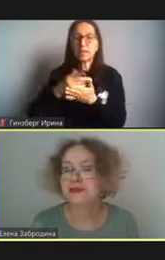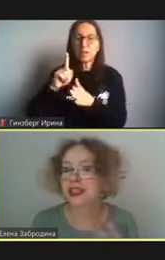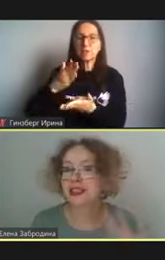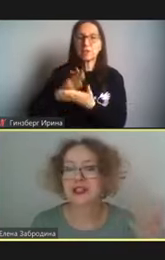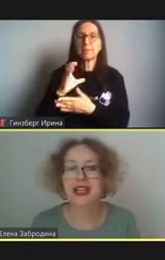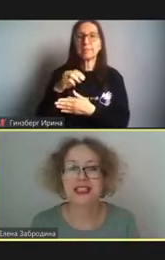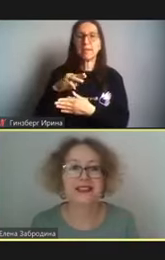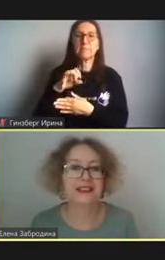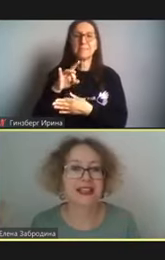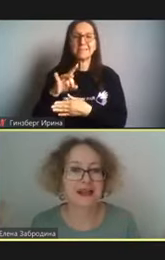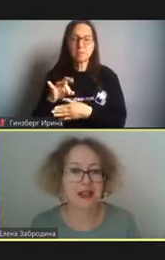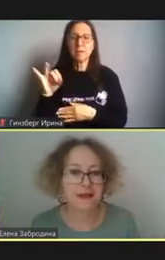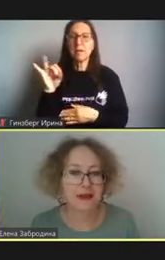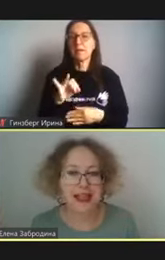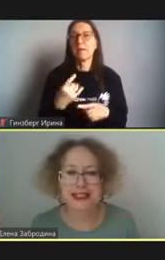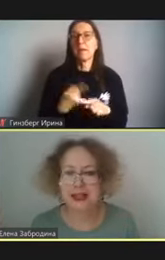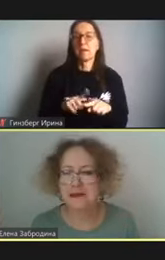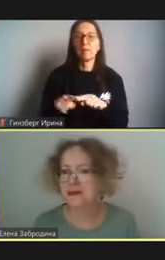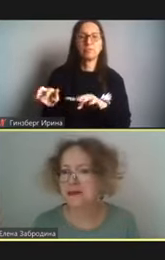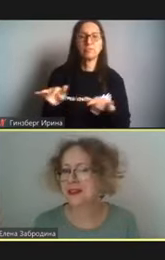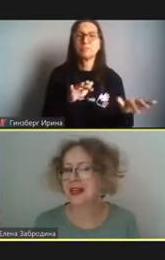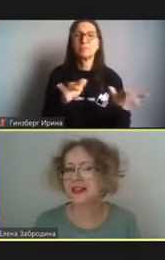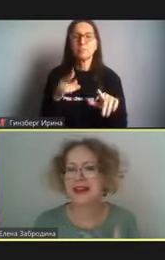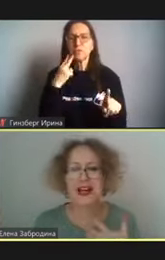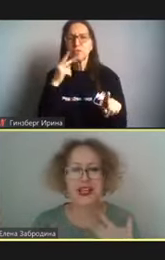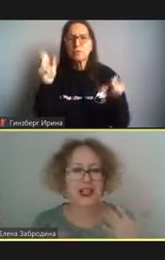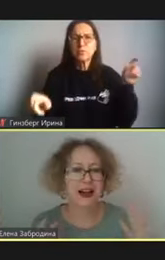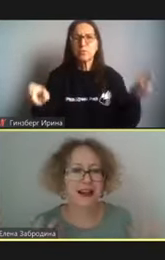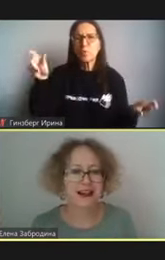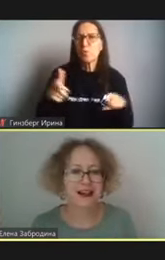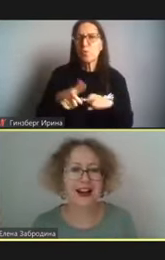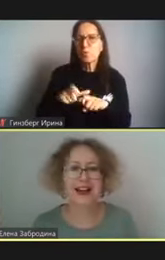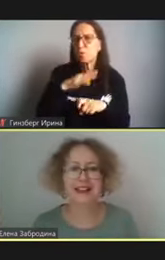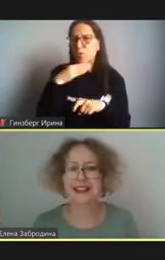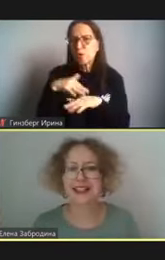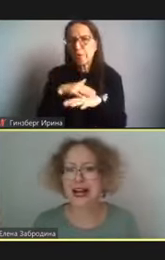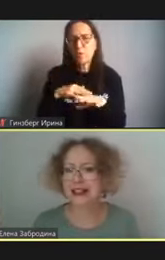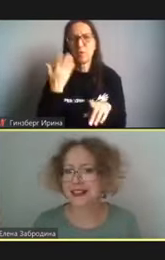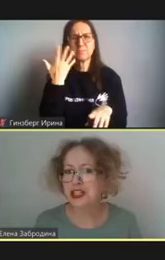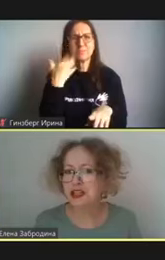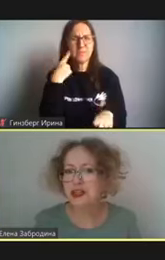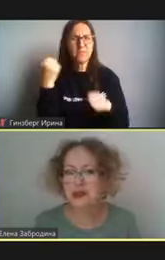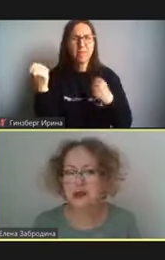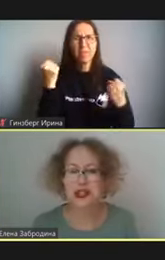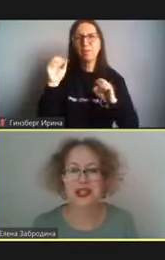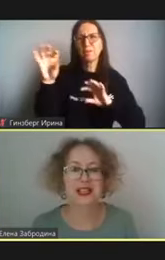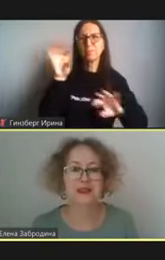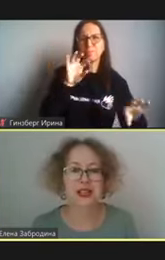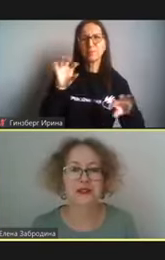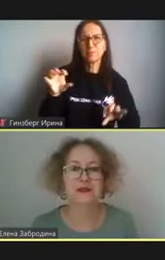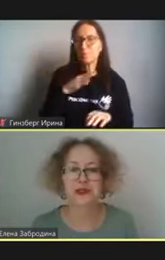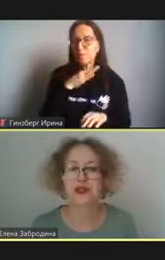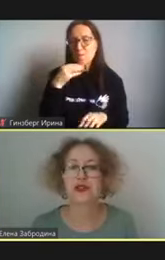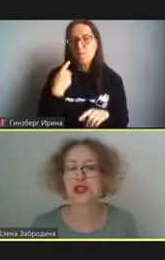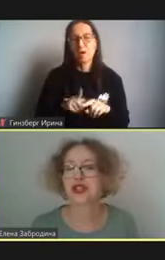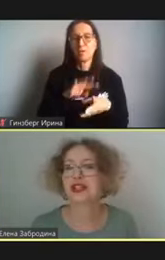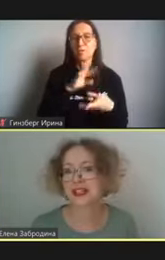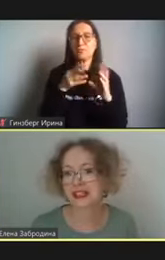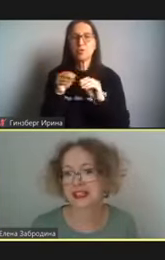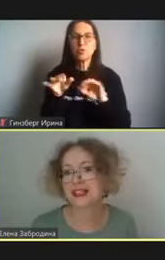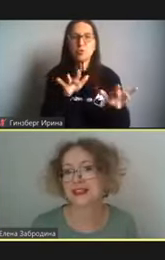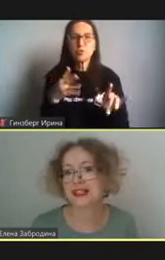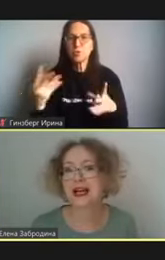И вот это вот действительно такая вот как бы изобилие персонажей, красок, различных сюжетов. Это вот то, что